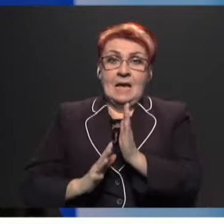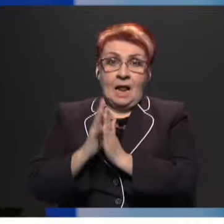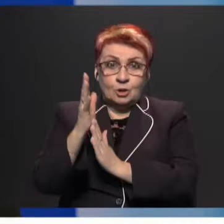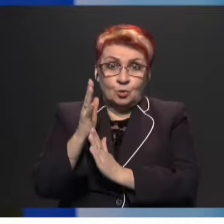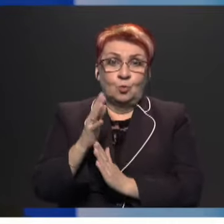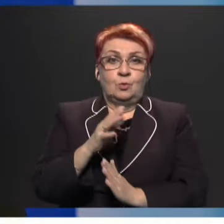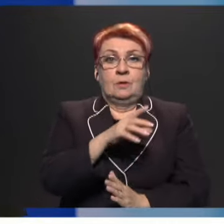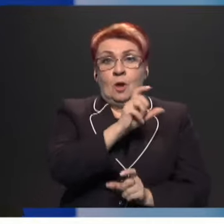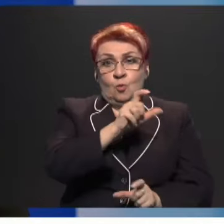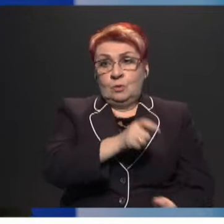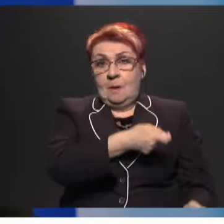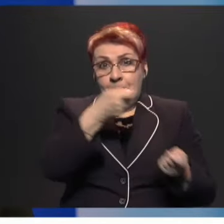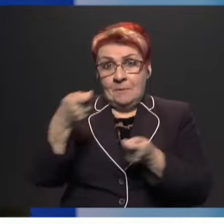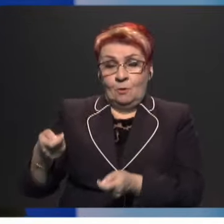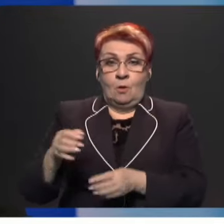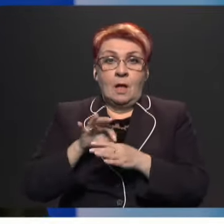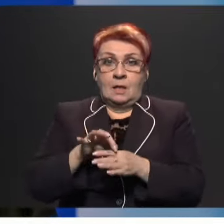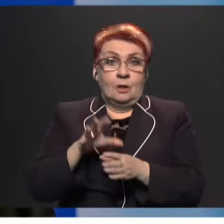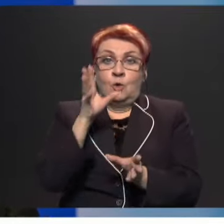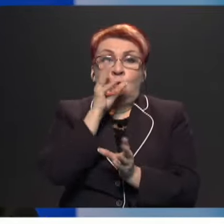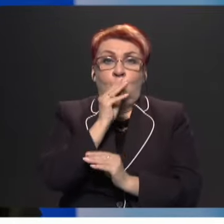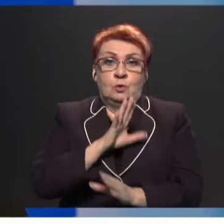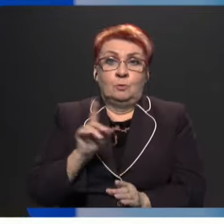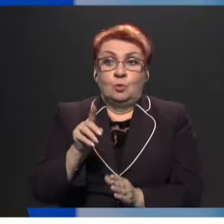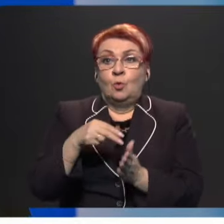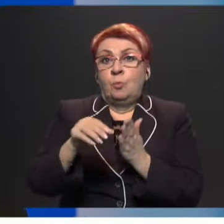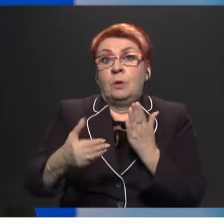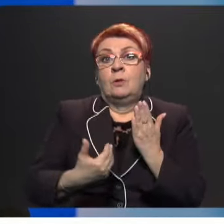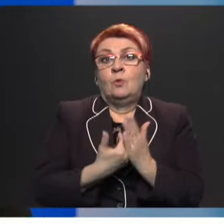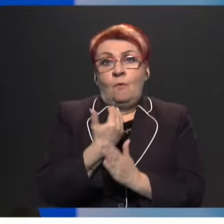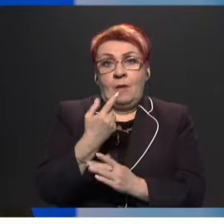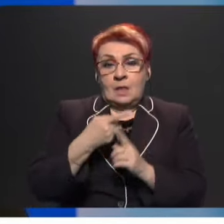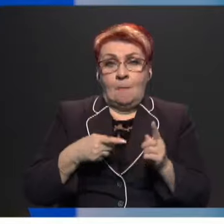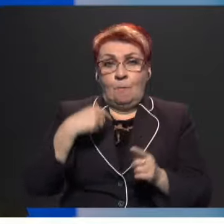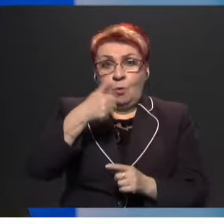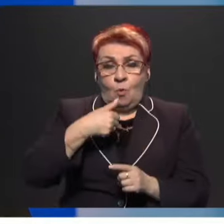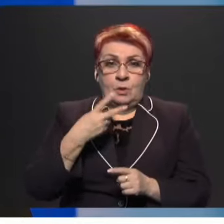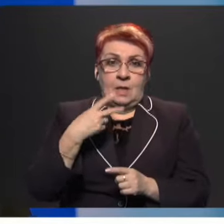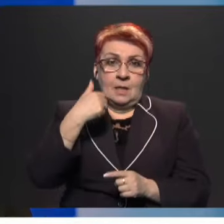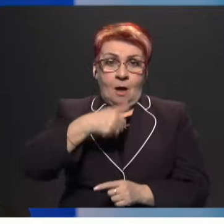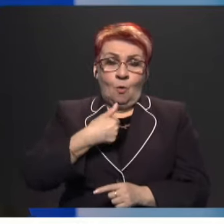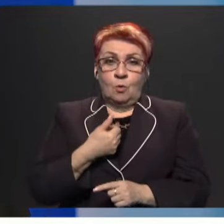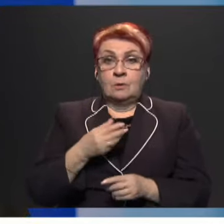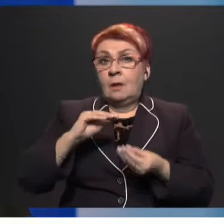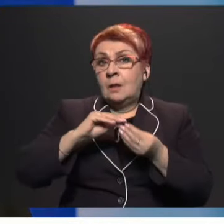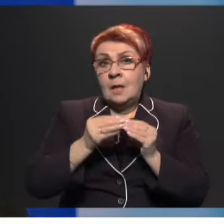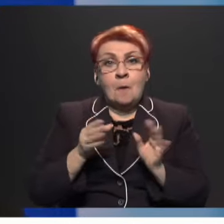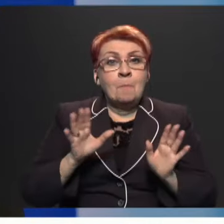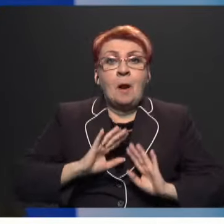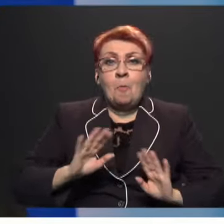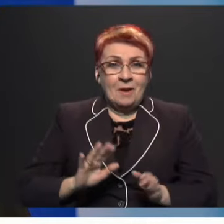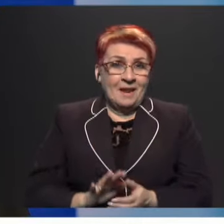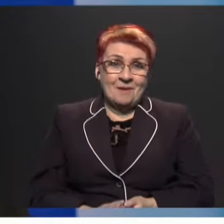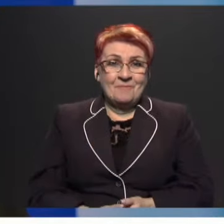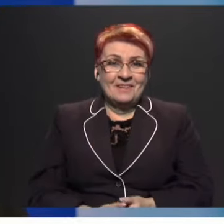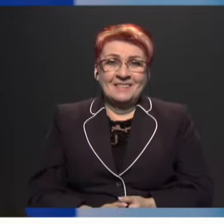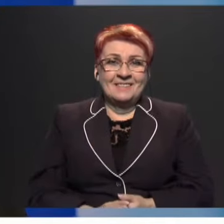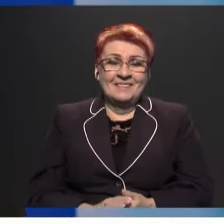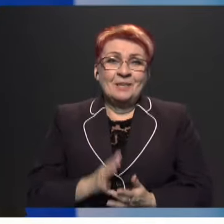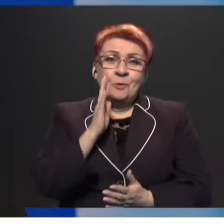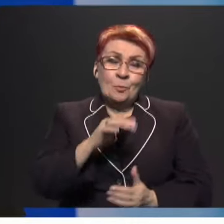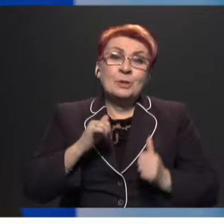даже поносить то, что ребенку купили на полгода, на год. Так что это не проблема на самом деле. Поэтому